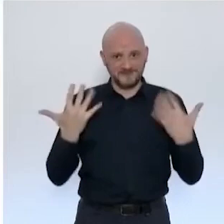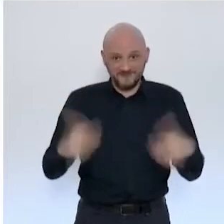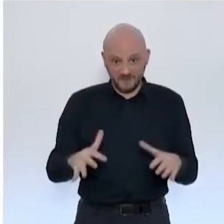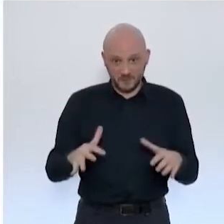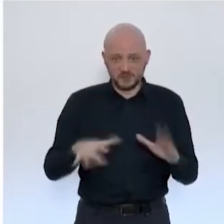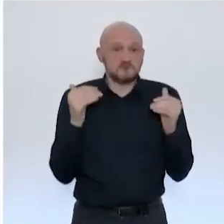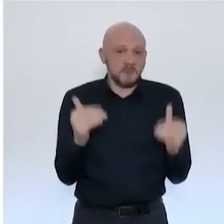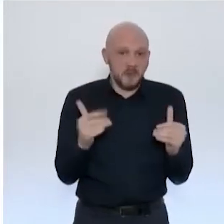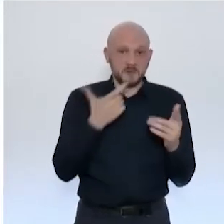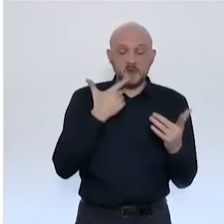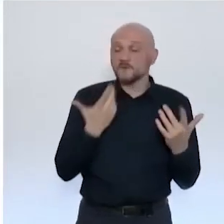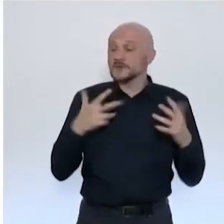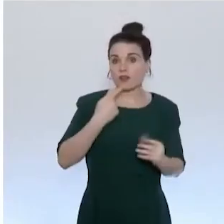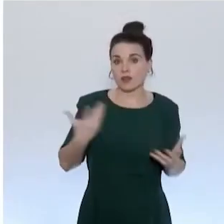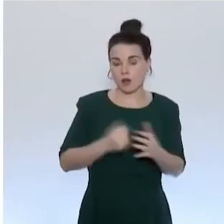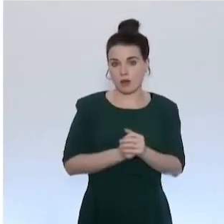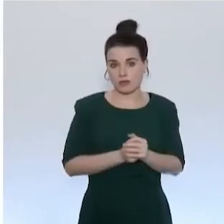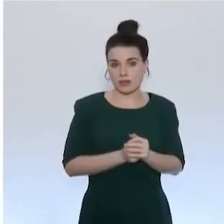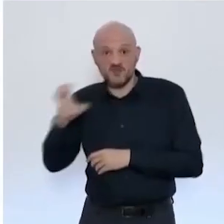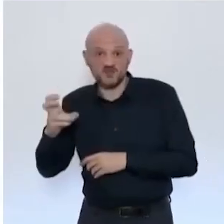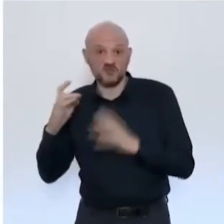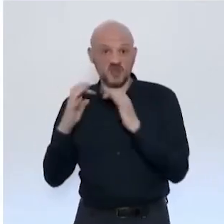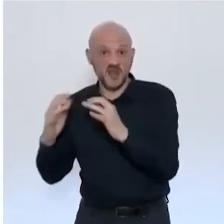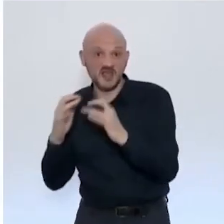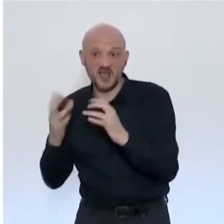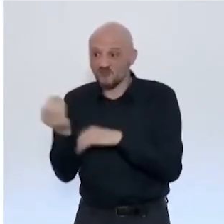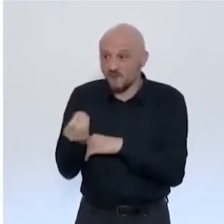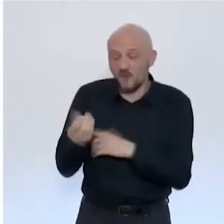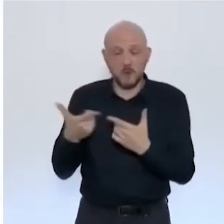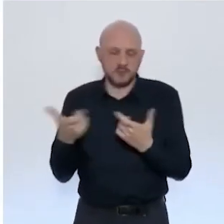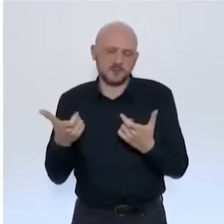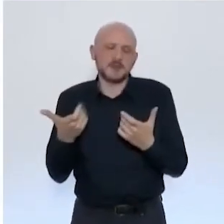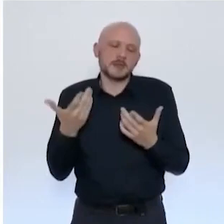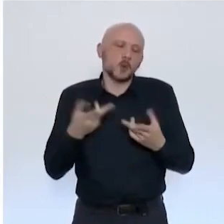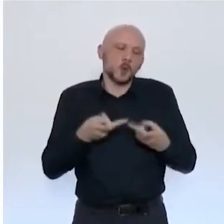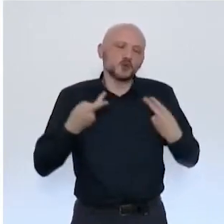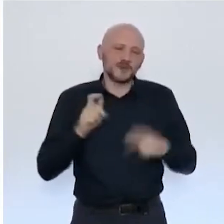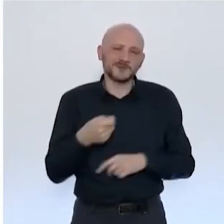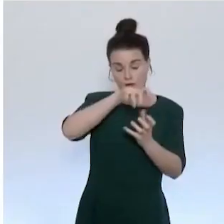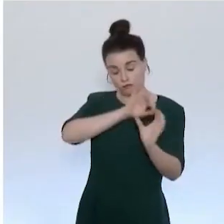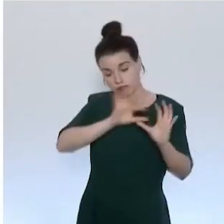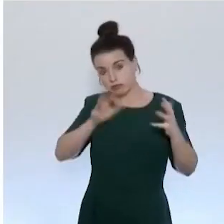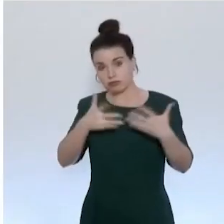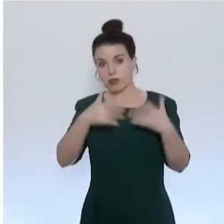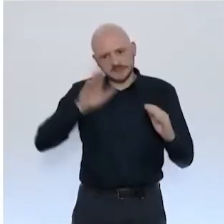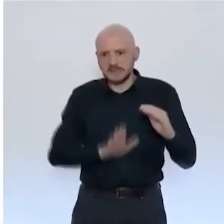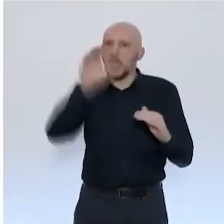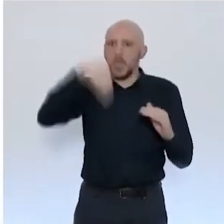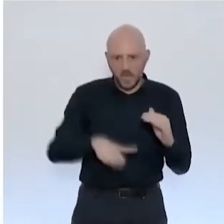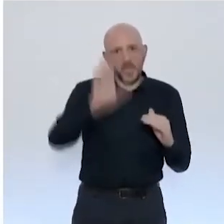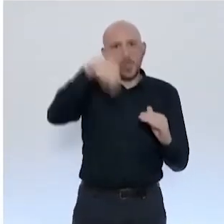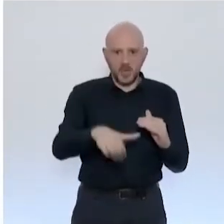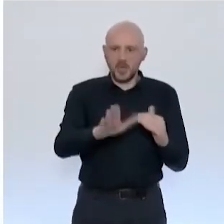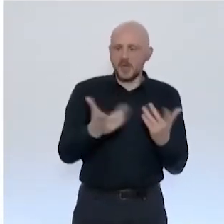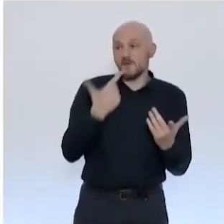en une brique. Pénurie. Masque. Ouais, bien, voilà, je savais que tu la trouverais celle-là, hein. C'était cadeau. Pas